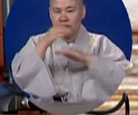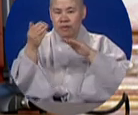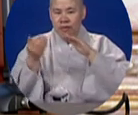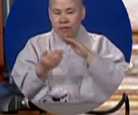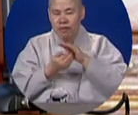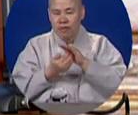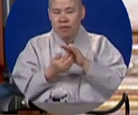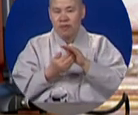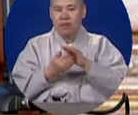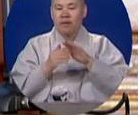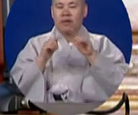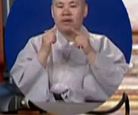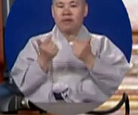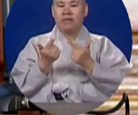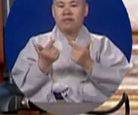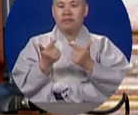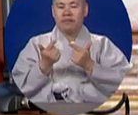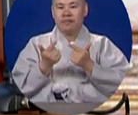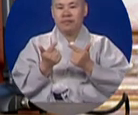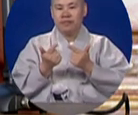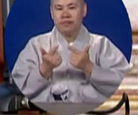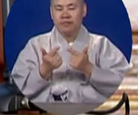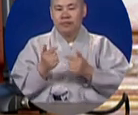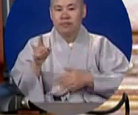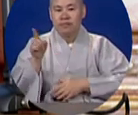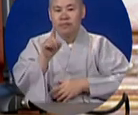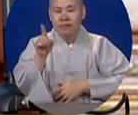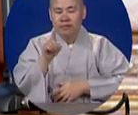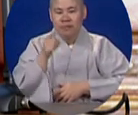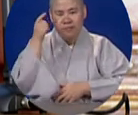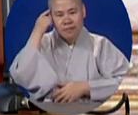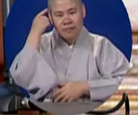그거 아니에요 그럼 뭘까요